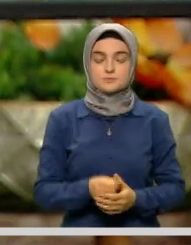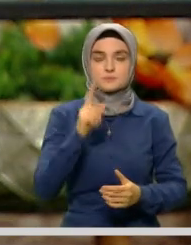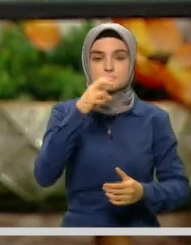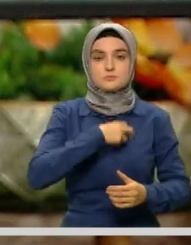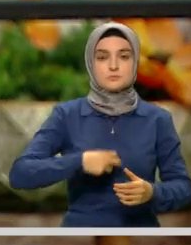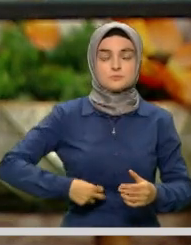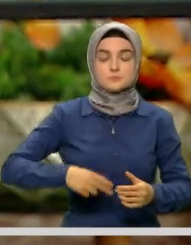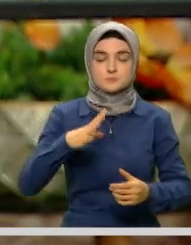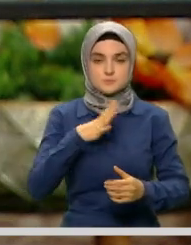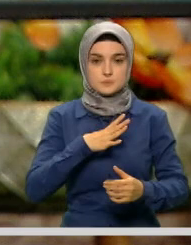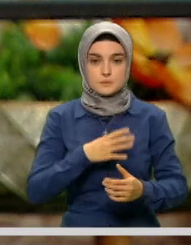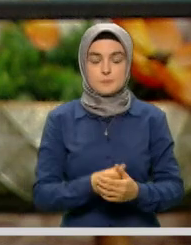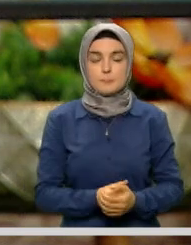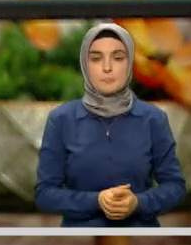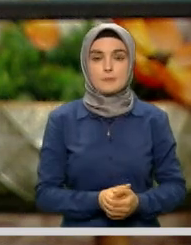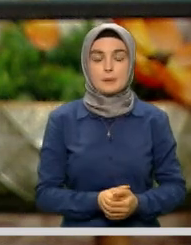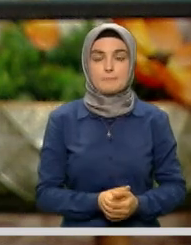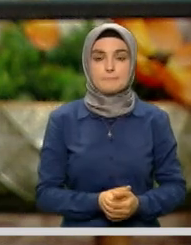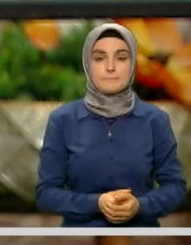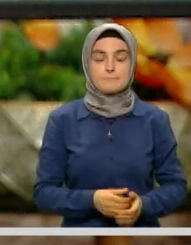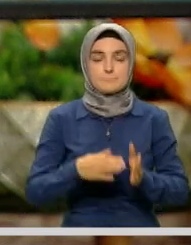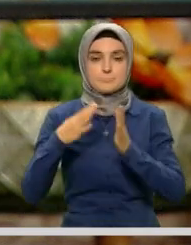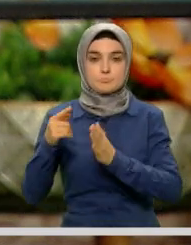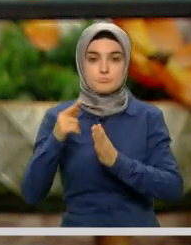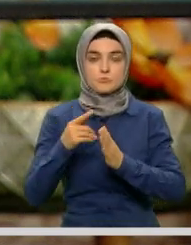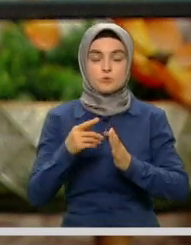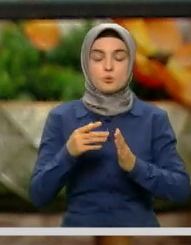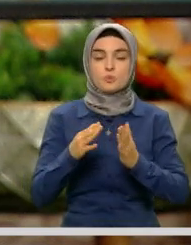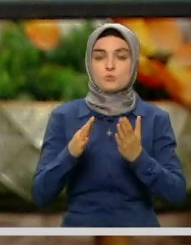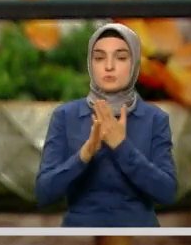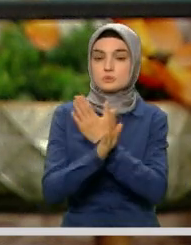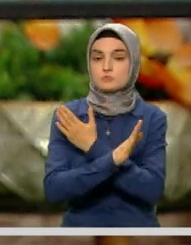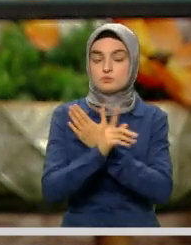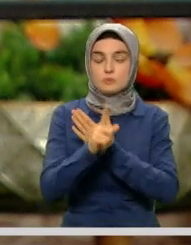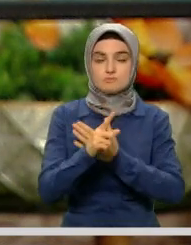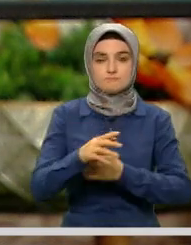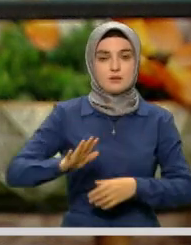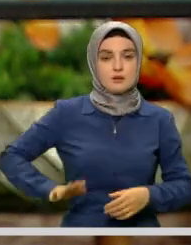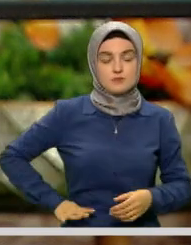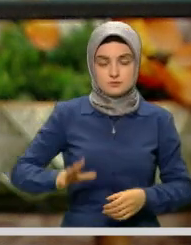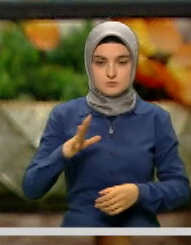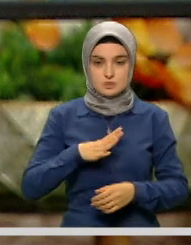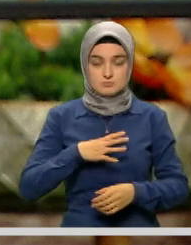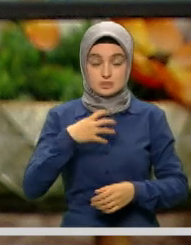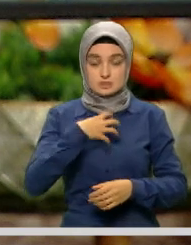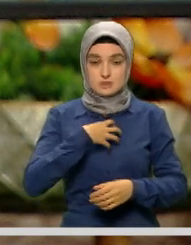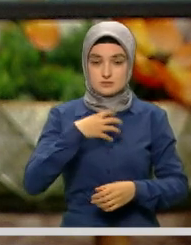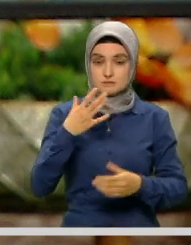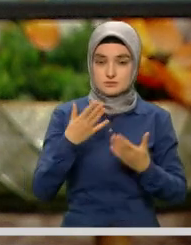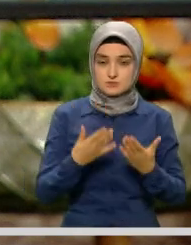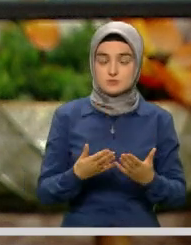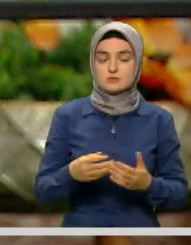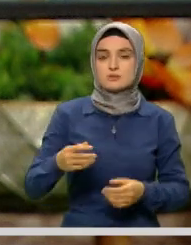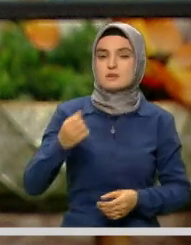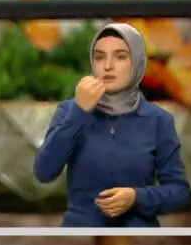peygamber var. Bir tarafta da ona sırtını dönmüş bir evlat var. Kendi canından, kendi kanından çok